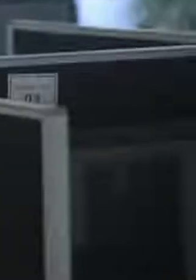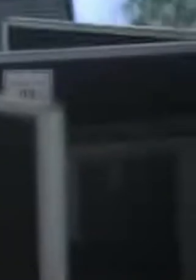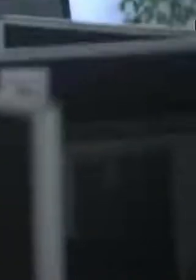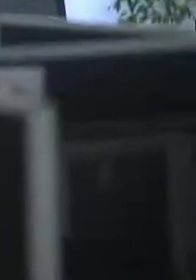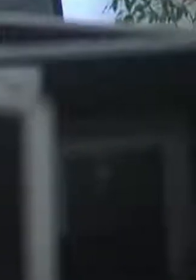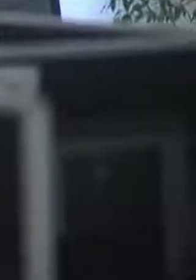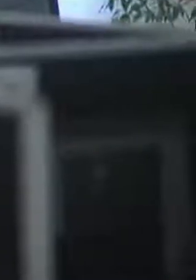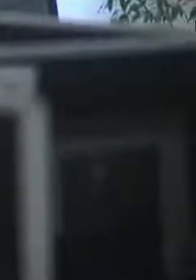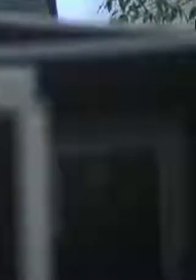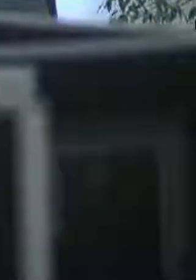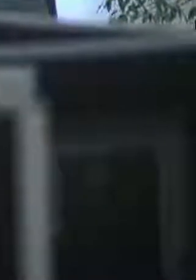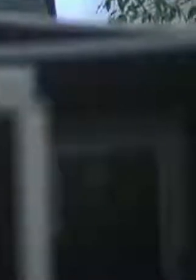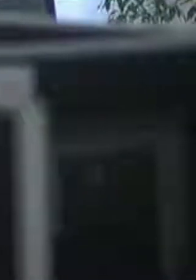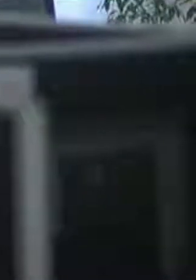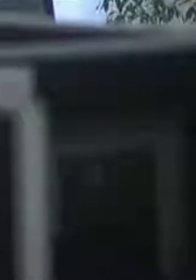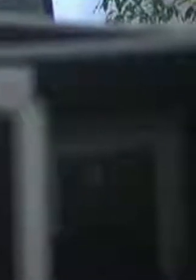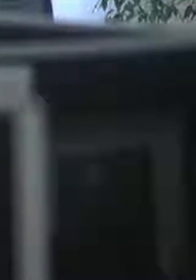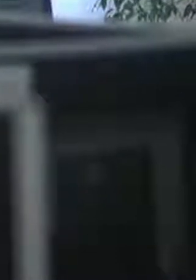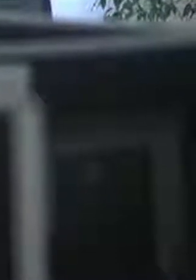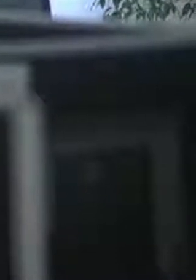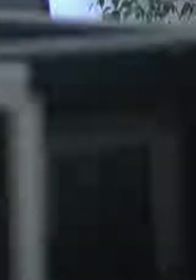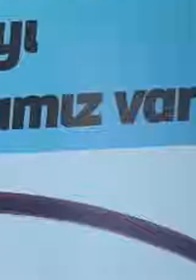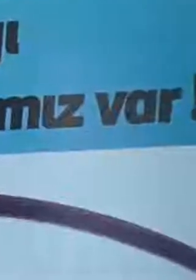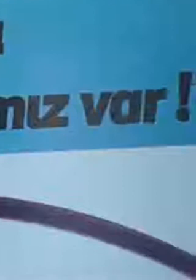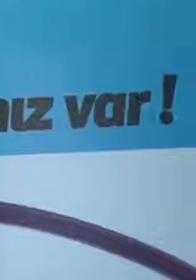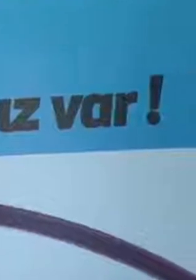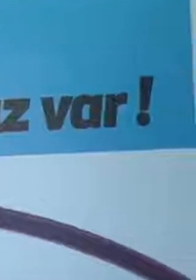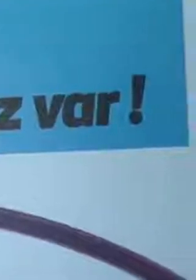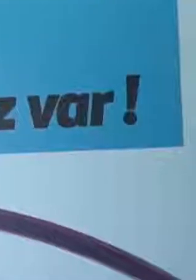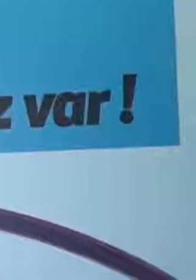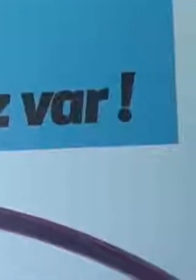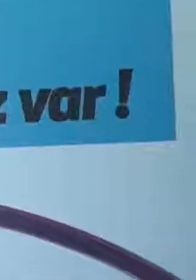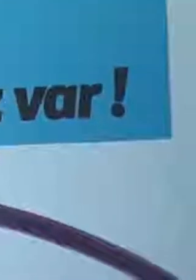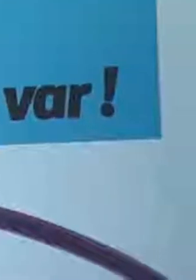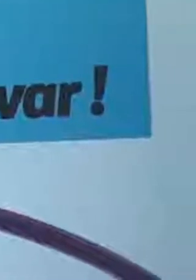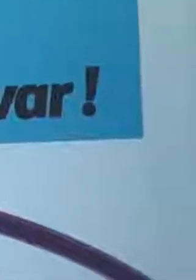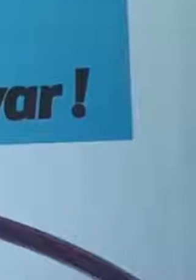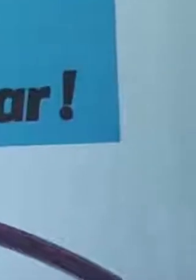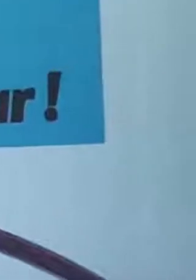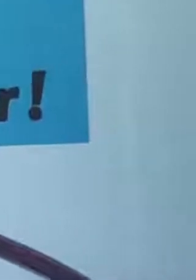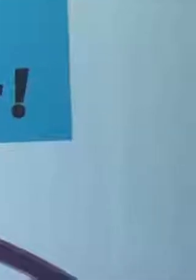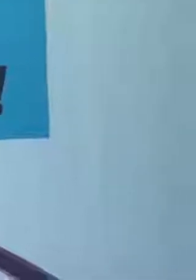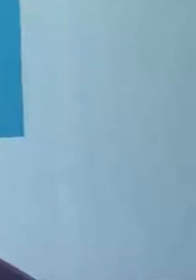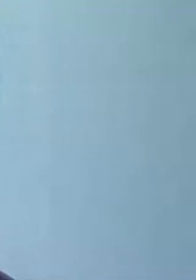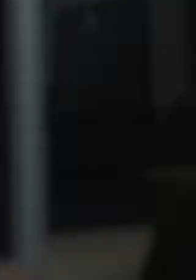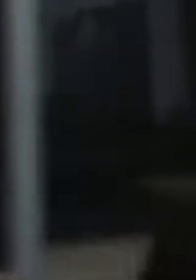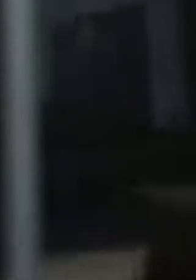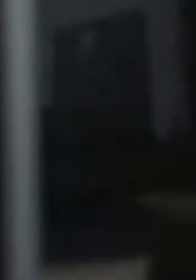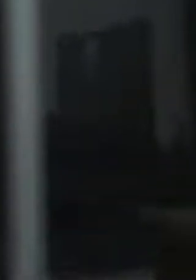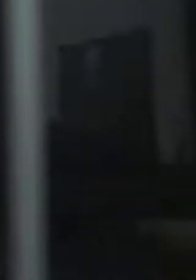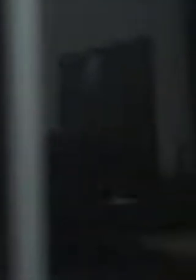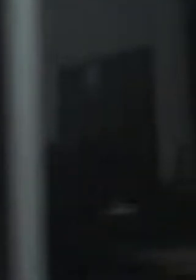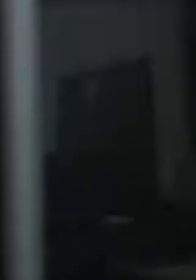Engelleri kaldırmayı kendimize görev edindik. Siz yeter ki isteyin. Dilerseniz gözünüz, dilerseniz sesiniz